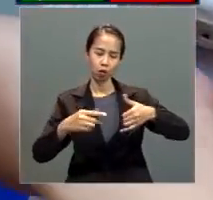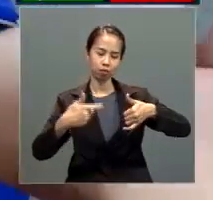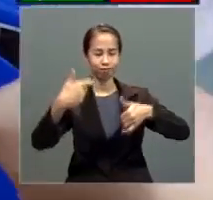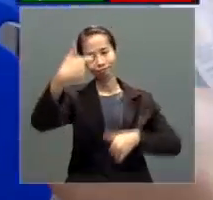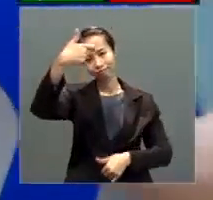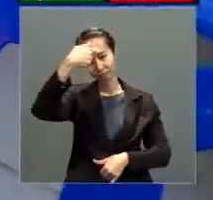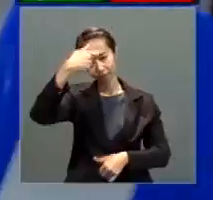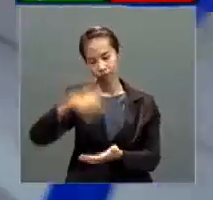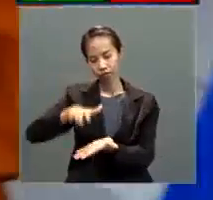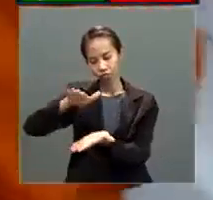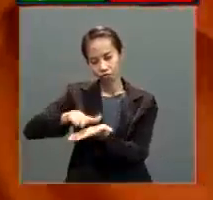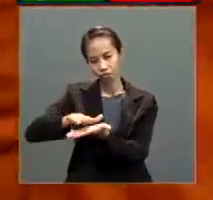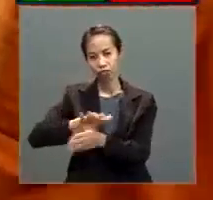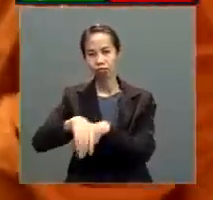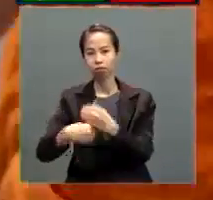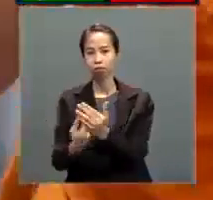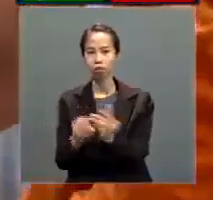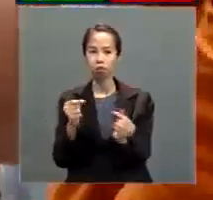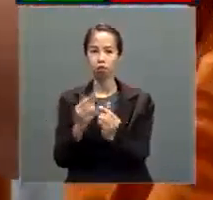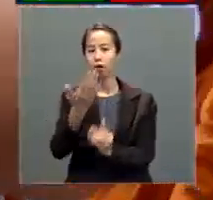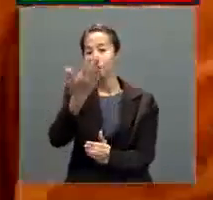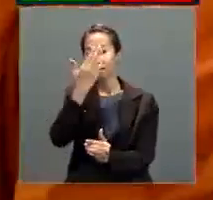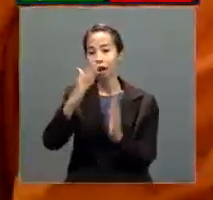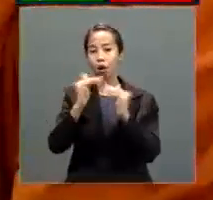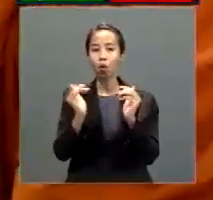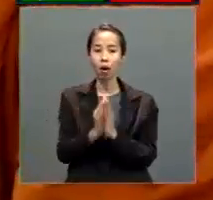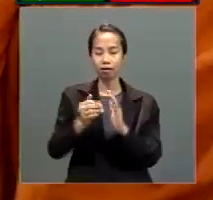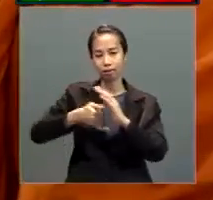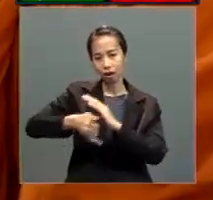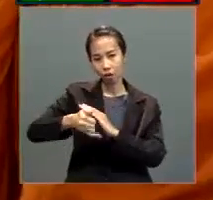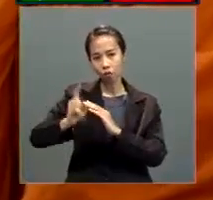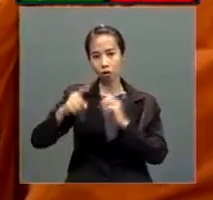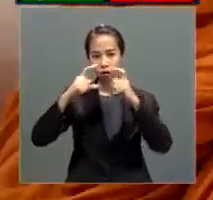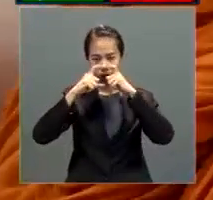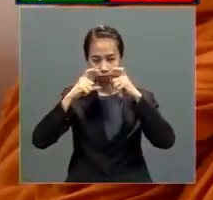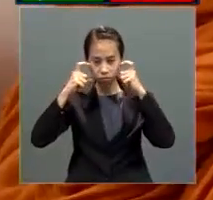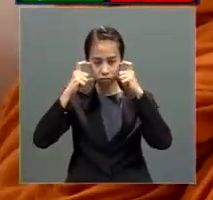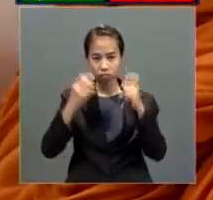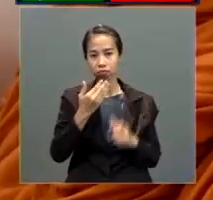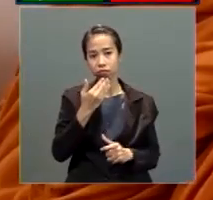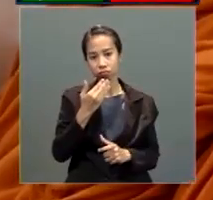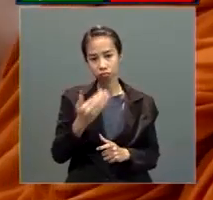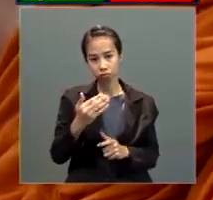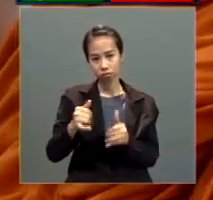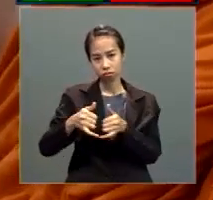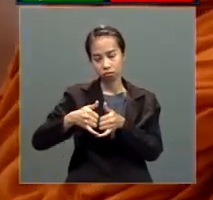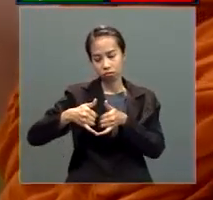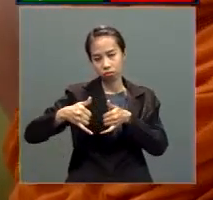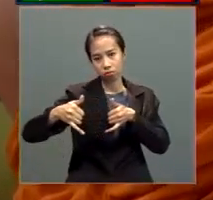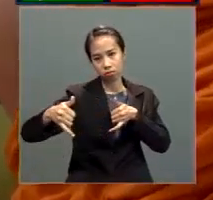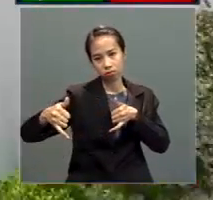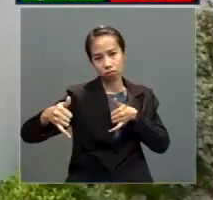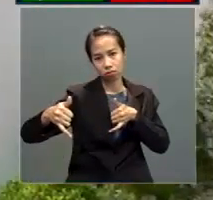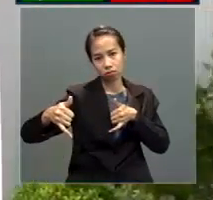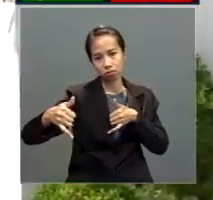เจลแอลกอฮอล์บริเวณทางเข้าวัดอย่างเข้มงวดรณรงค์สวมใส่หน้ากากอนามัยเว้นระยะห่างกันโดยเฉพาะ